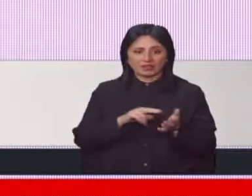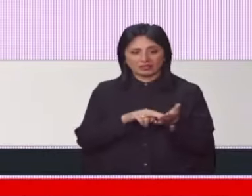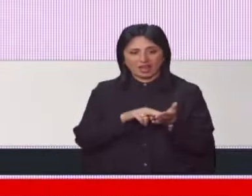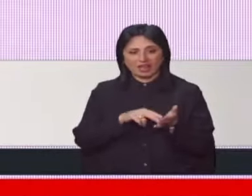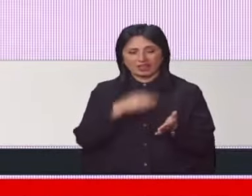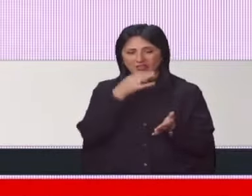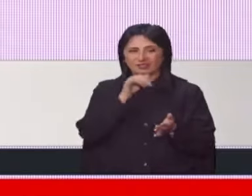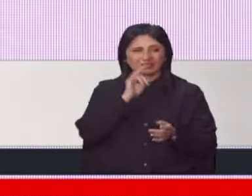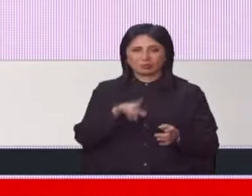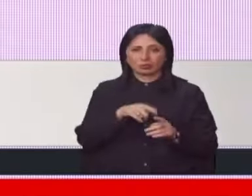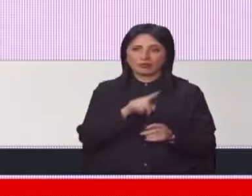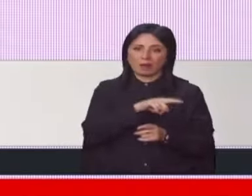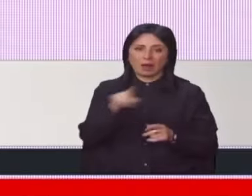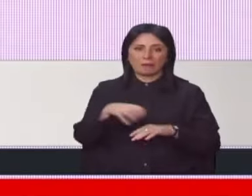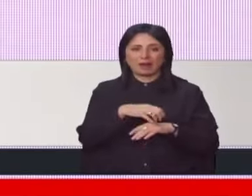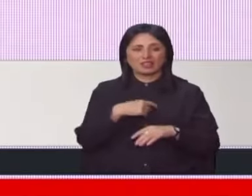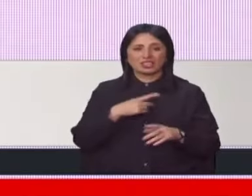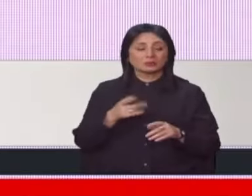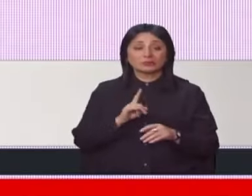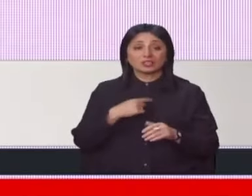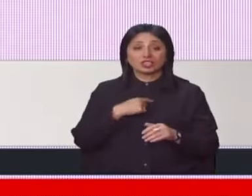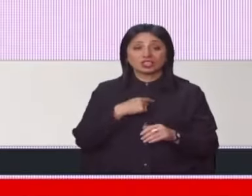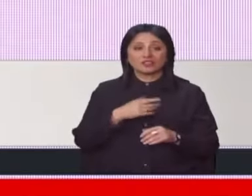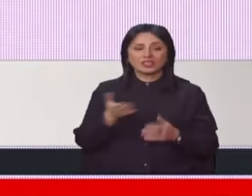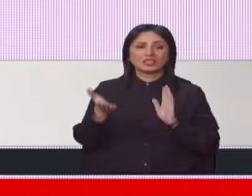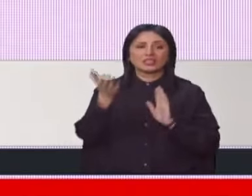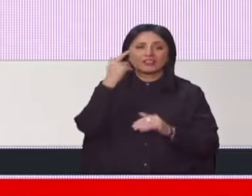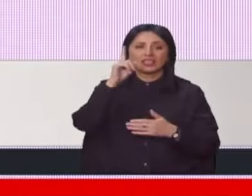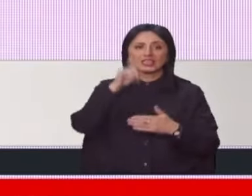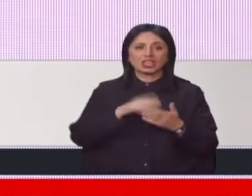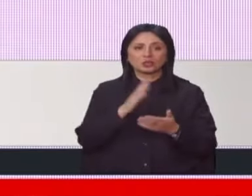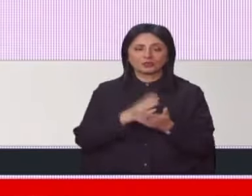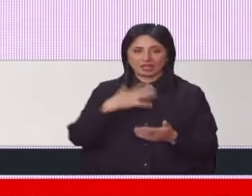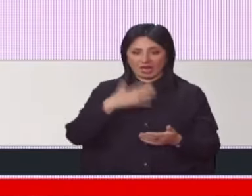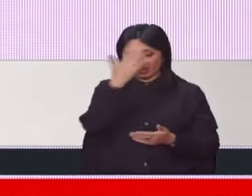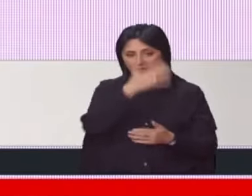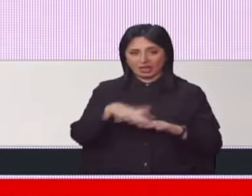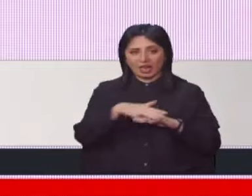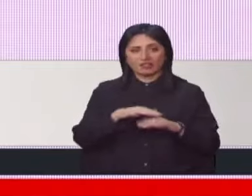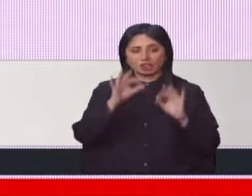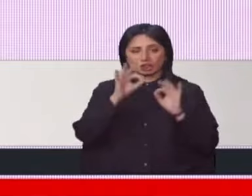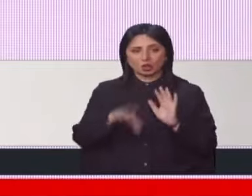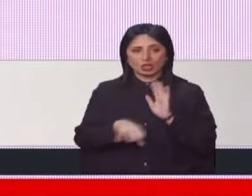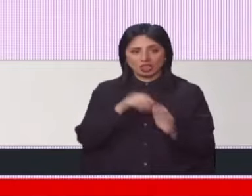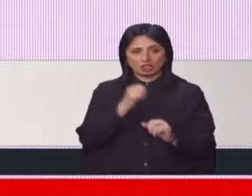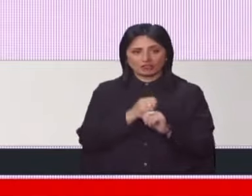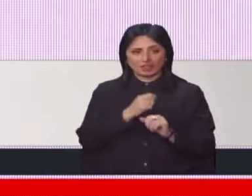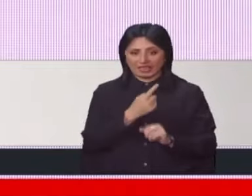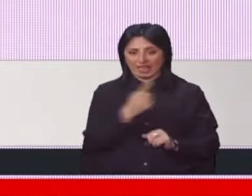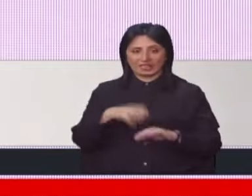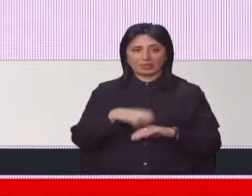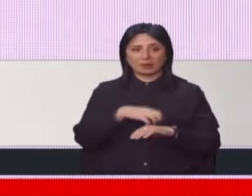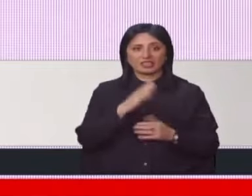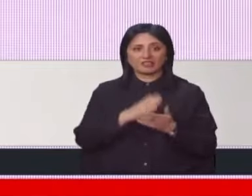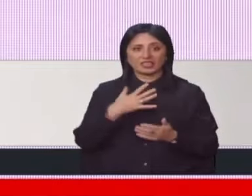შანსები აქვს ამა თუ იმ პარტიას ჩვენს ჩათვლით მე მგონი ჩვენ დიდი ხანია დარწმუნებული ვართ რომ ქართული ხალხი სწორ არჩევანს გააკეთებს და ერთ-ერთი პარტია ვართ